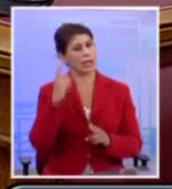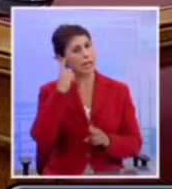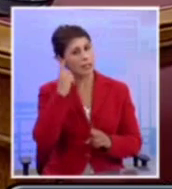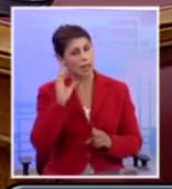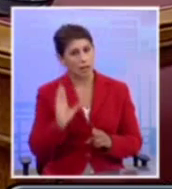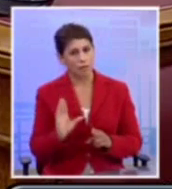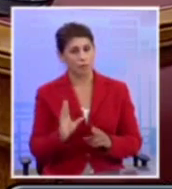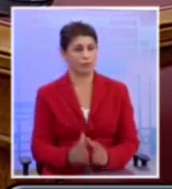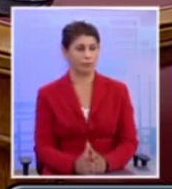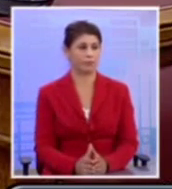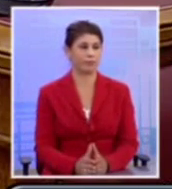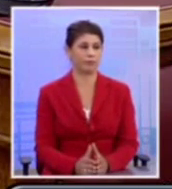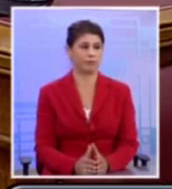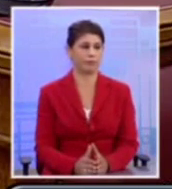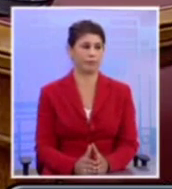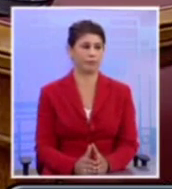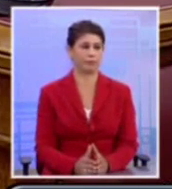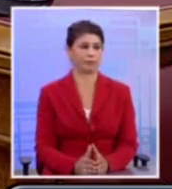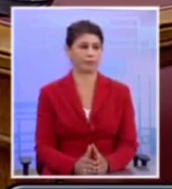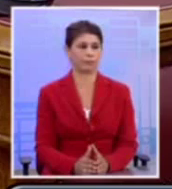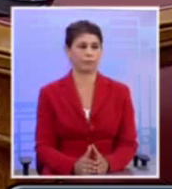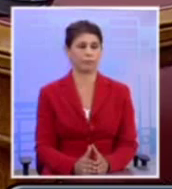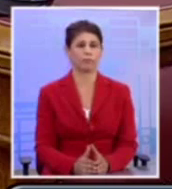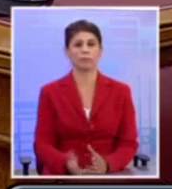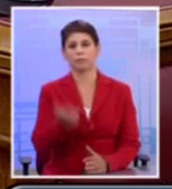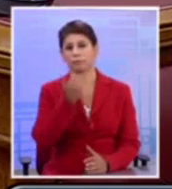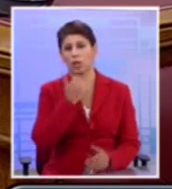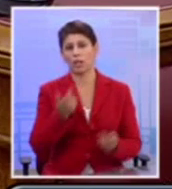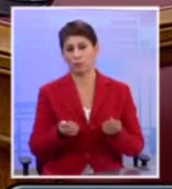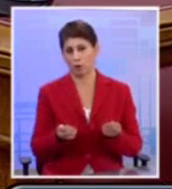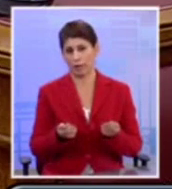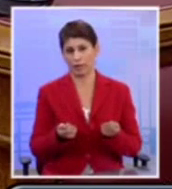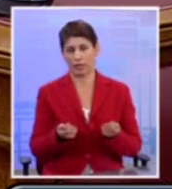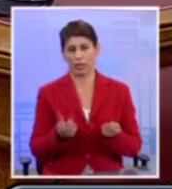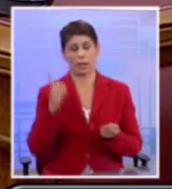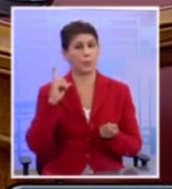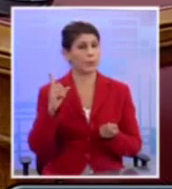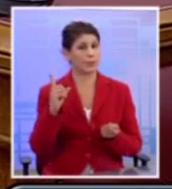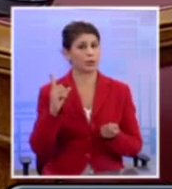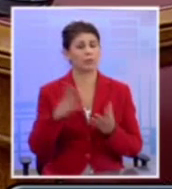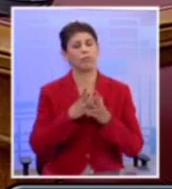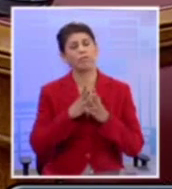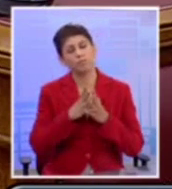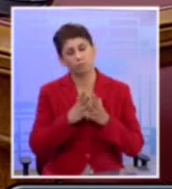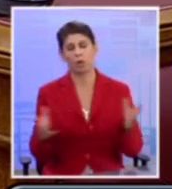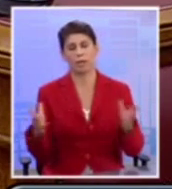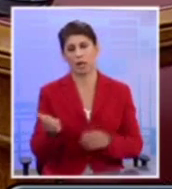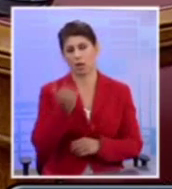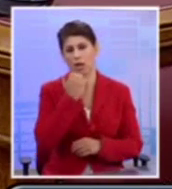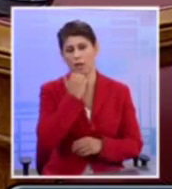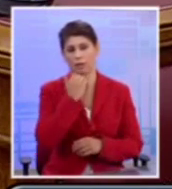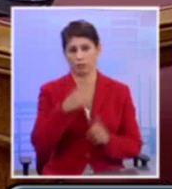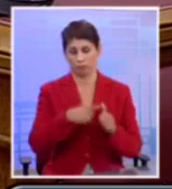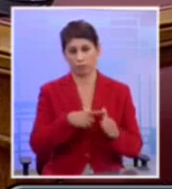καταλάβουμε ότι το λάθος που διαπράχθηκε πρώτον ήταν τεραστίων διαστάσεων,